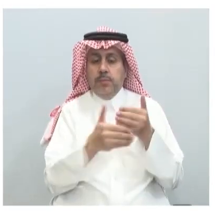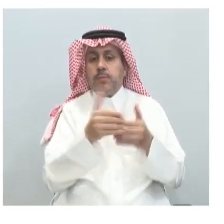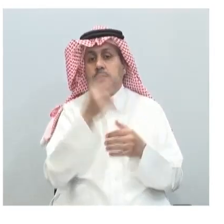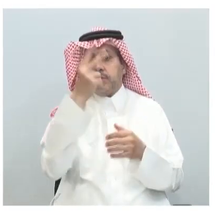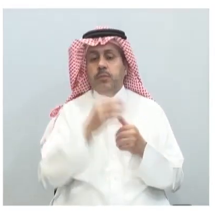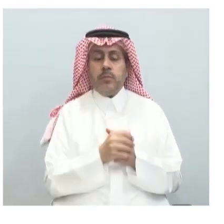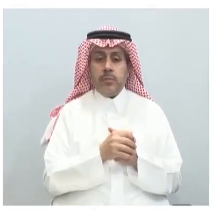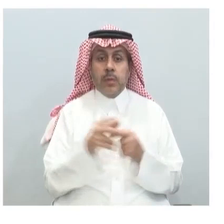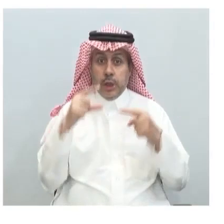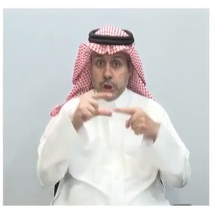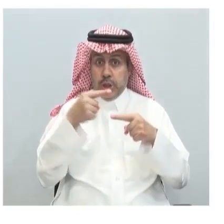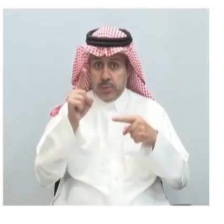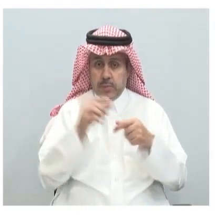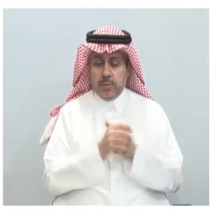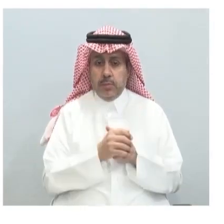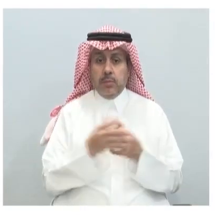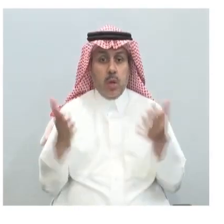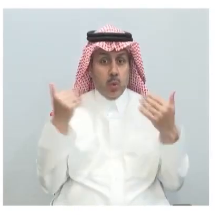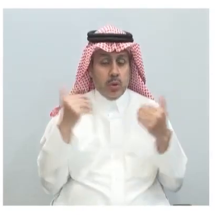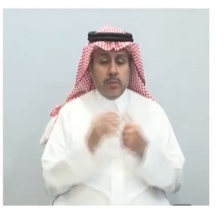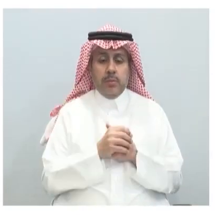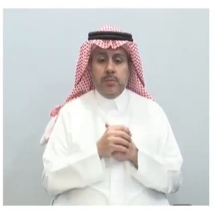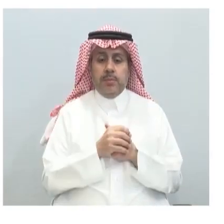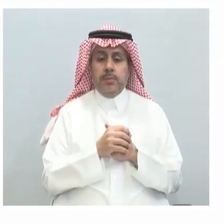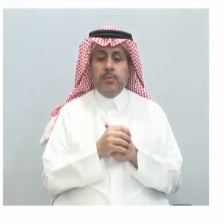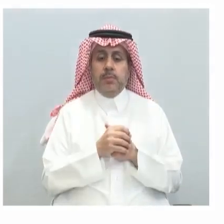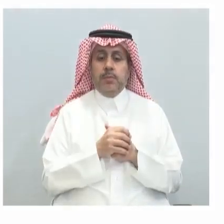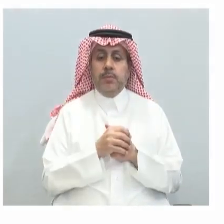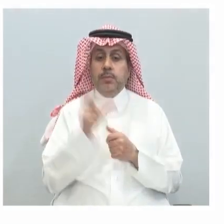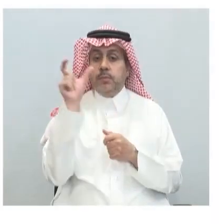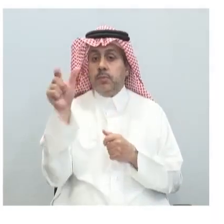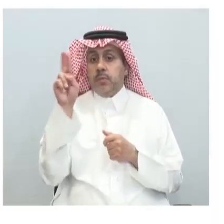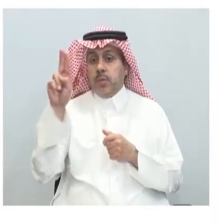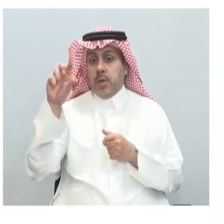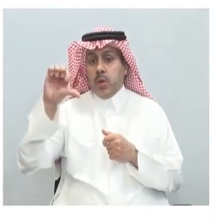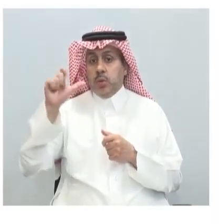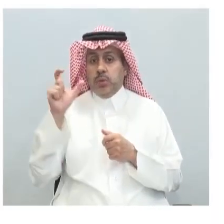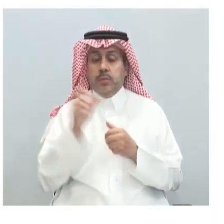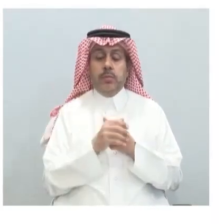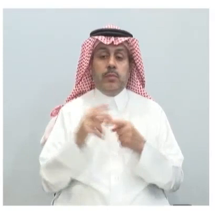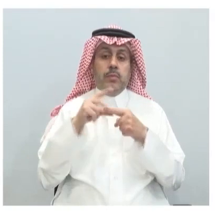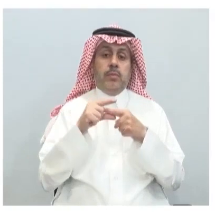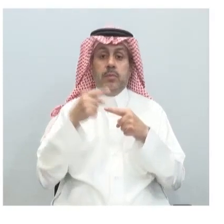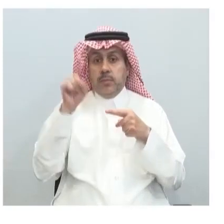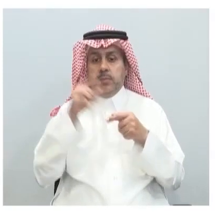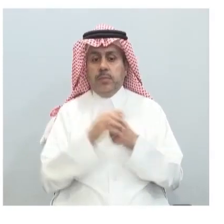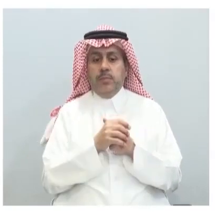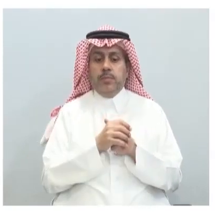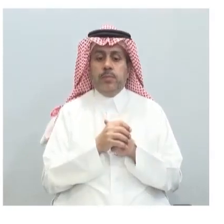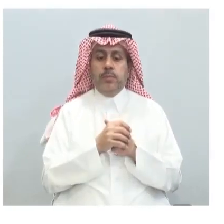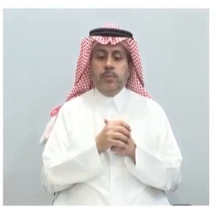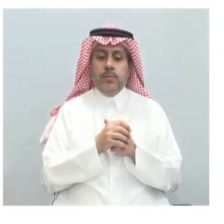هل الاتجاه صحيح هنا الاكسجين هنا النيتروجين اذا الاتجاه صحيح الاتجاه